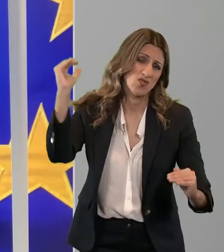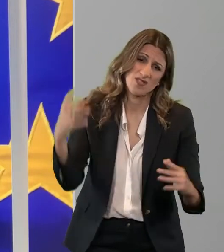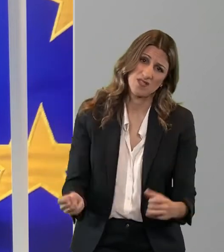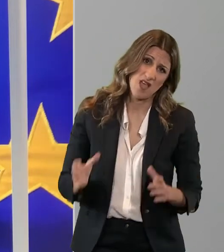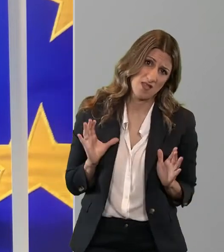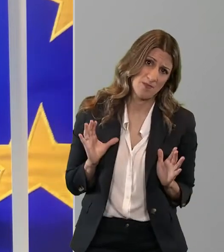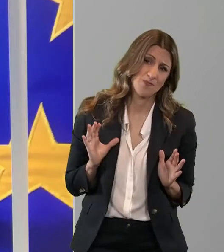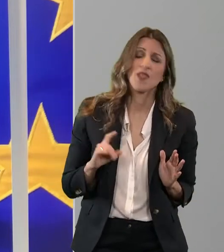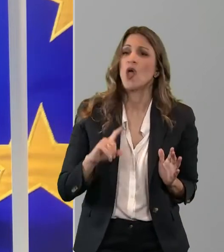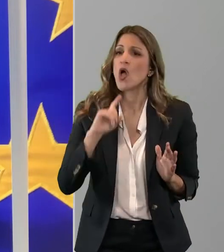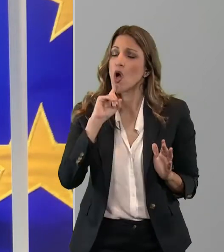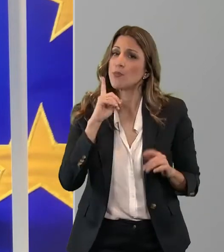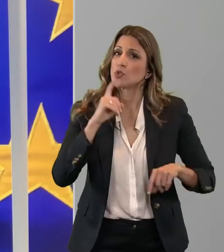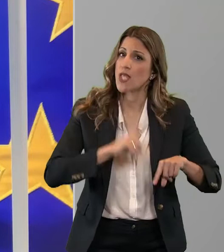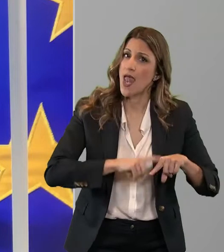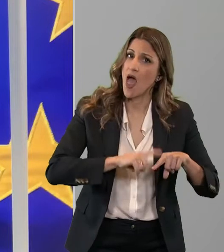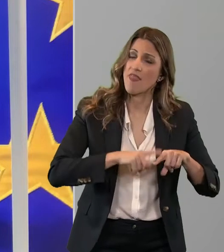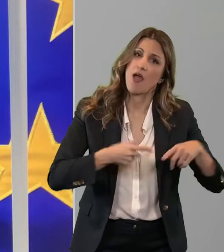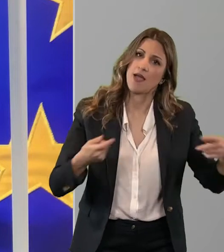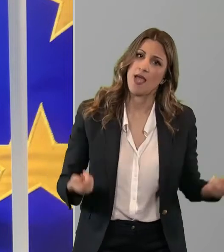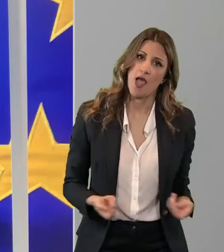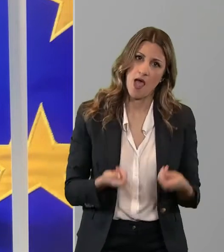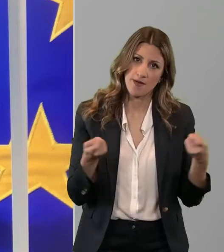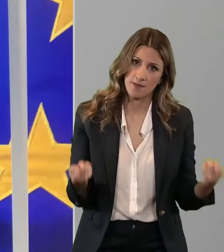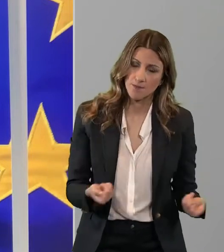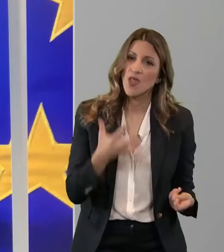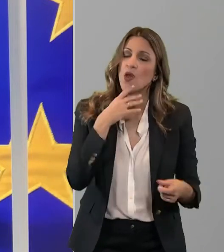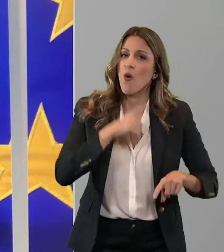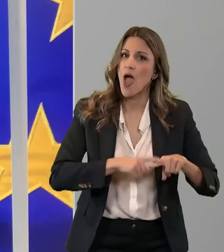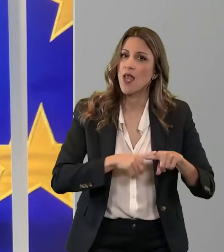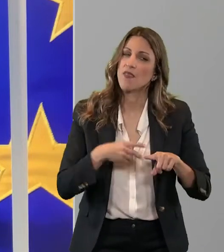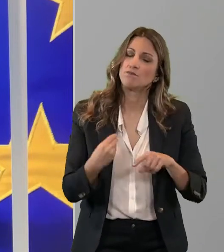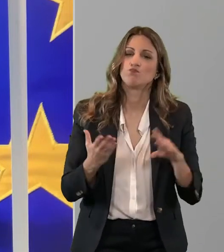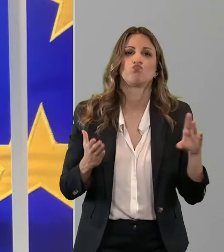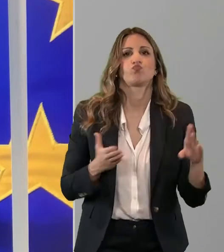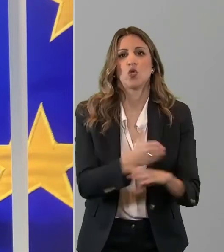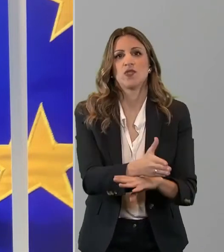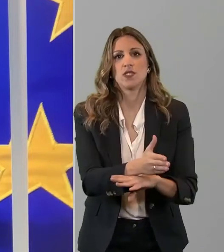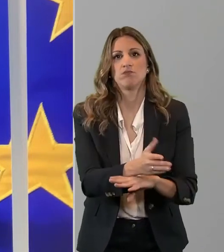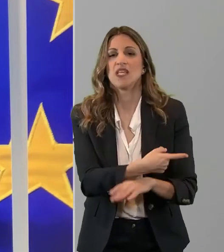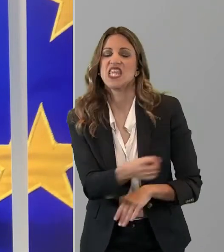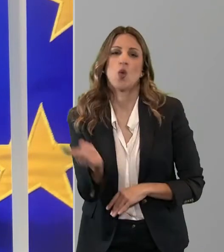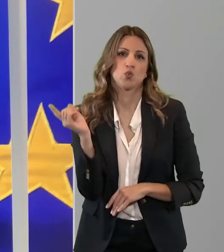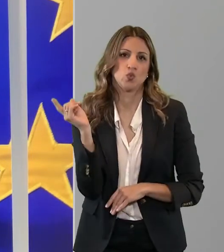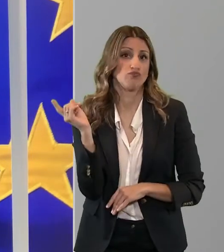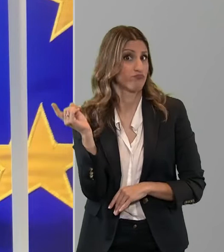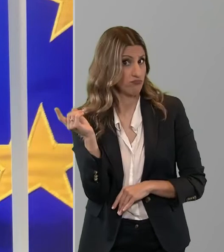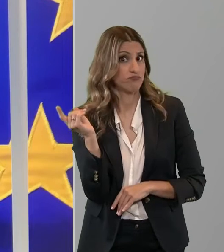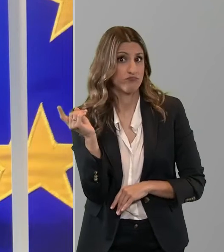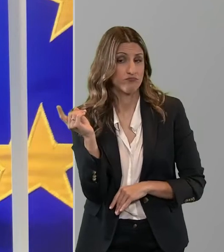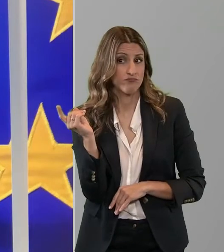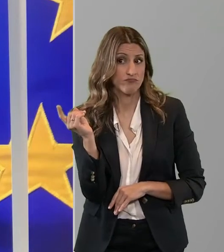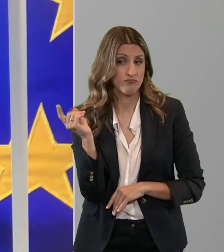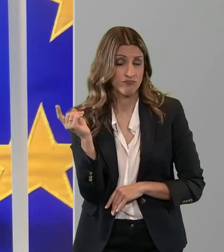τη δράση που έχει λάβει η Ελλάδα έτσι ώστε να παράσχει πρόσβαση σε ψηφιακές δεξιότητες για όλους, αλλά